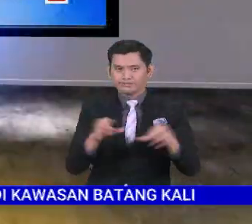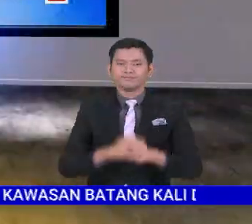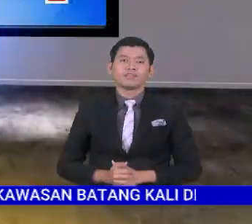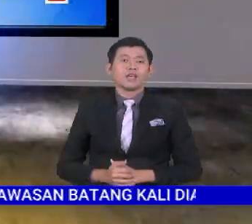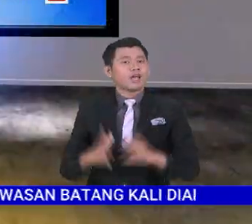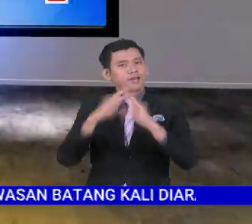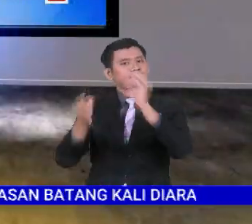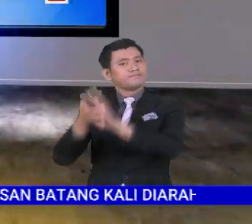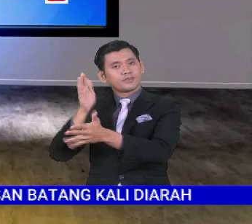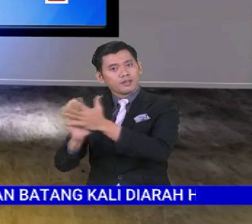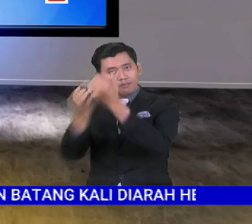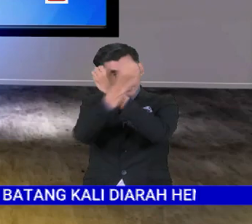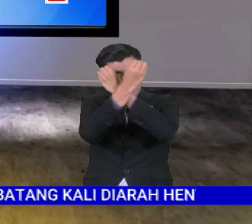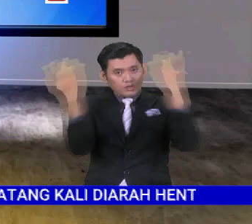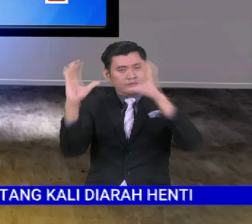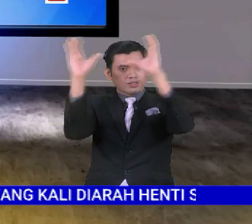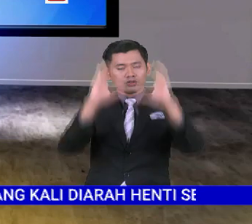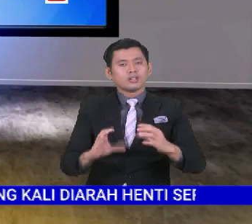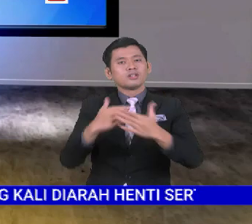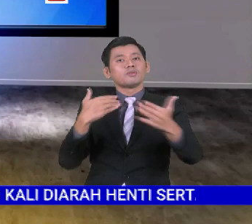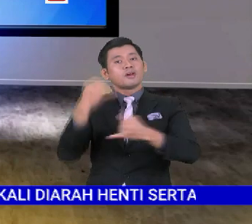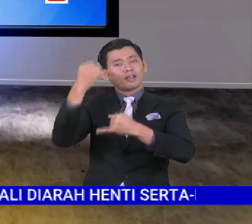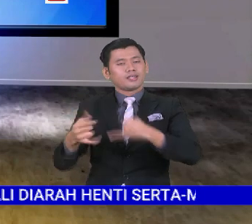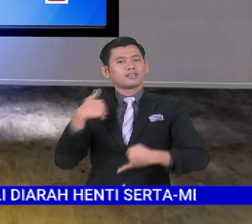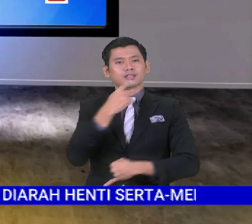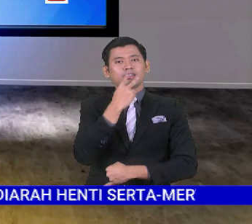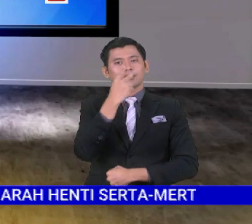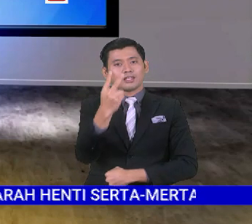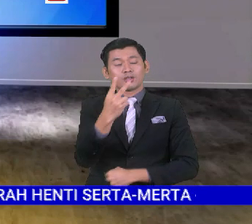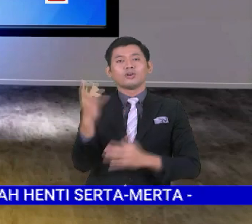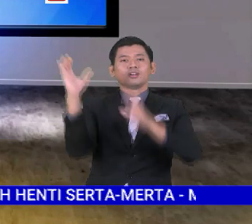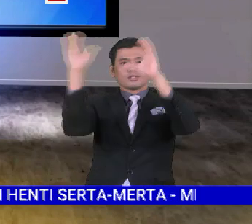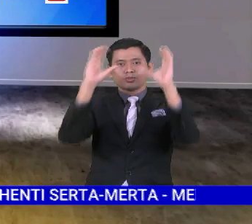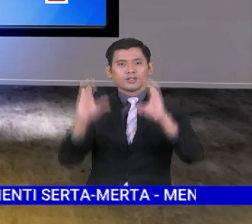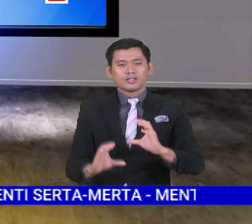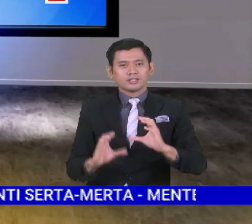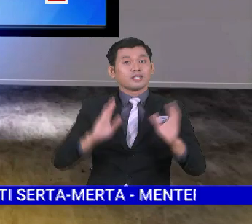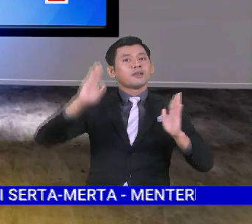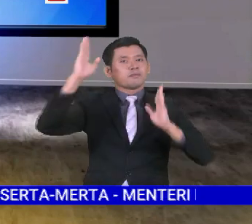sahaja informasi cuaca pada malam ini. Sebelum berpisah, kita ikuti tinjauan